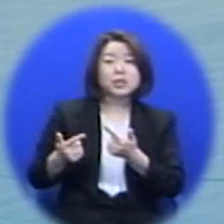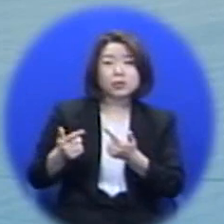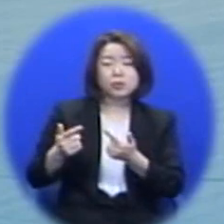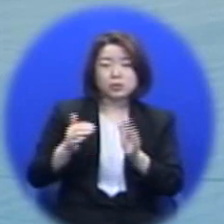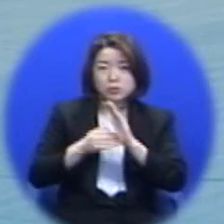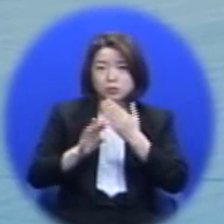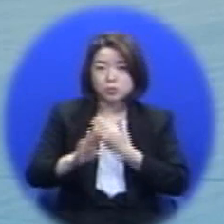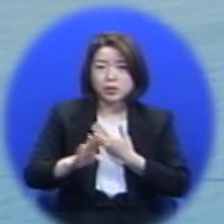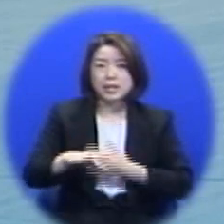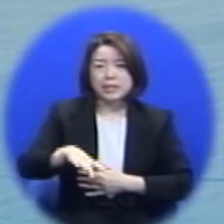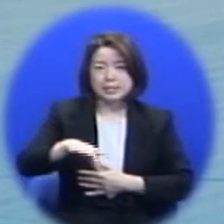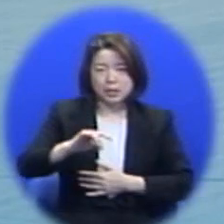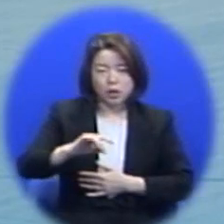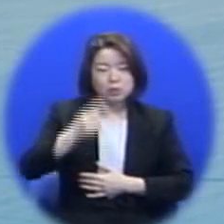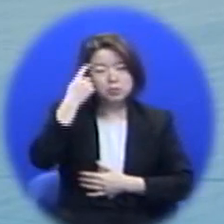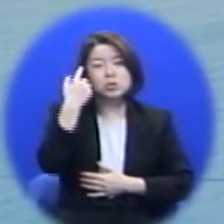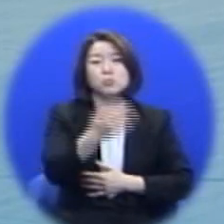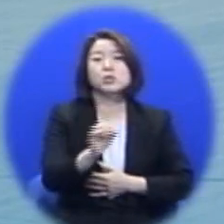사랑하느냐?